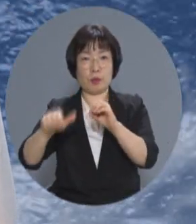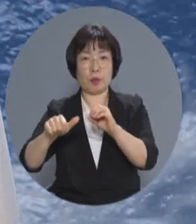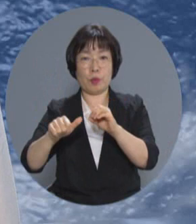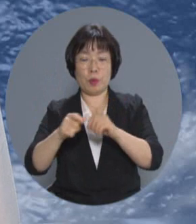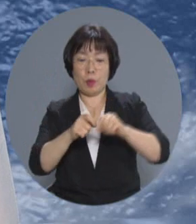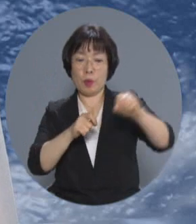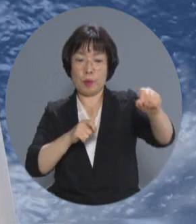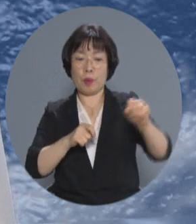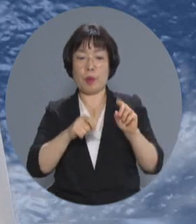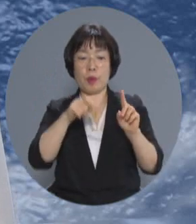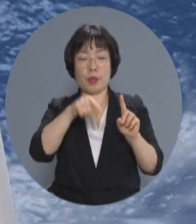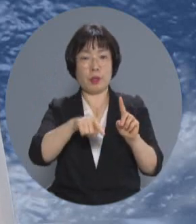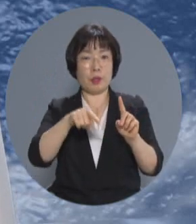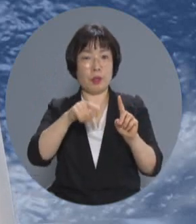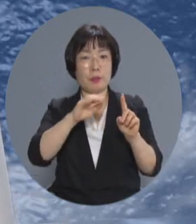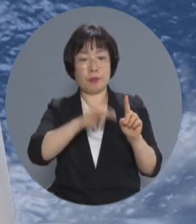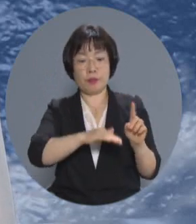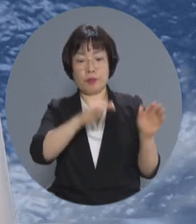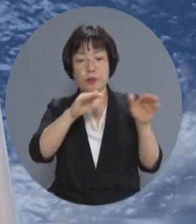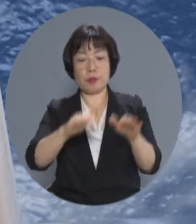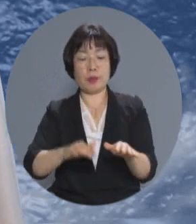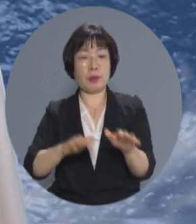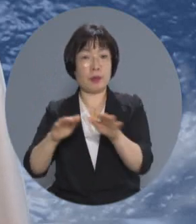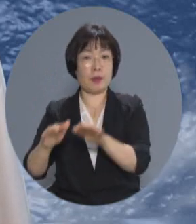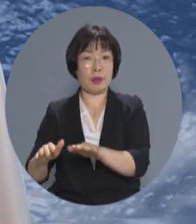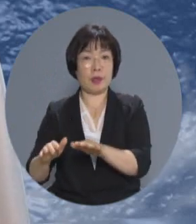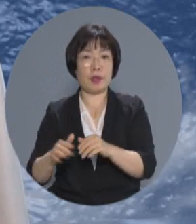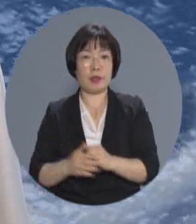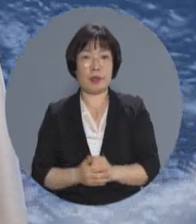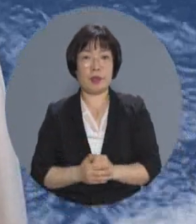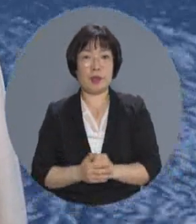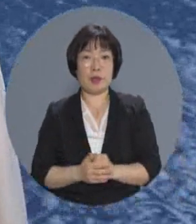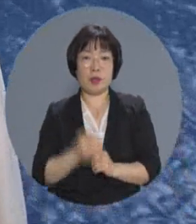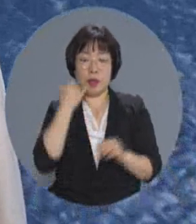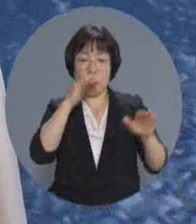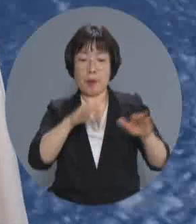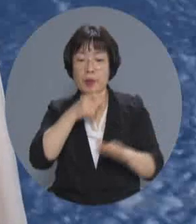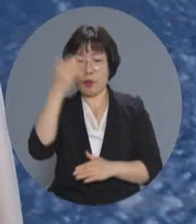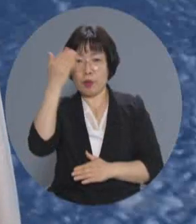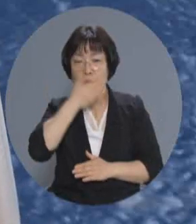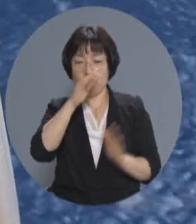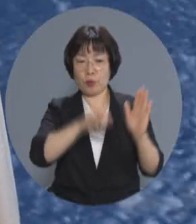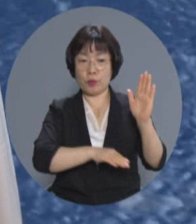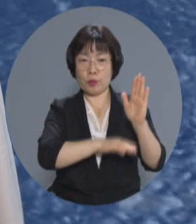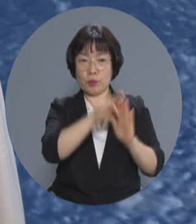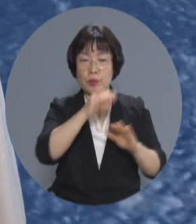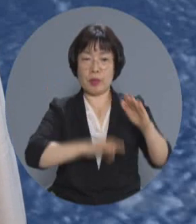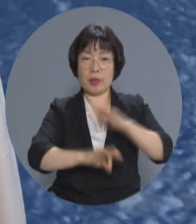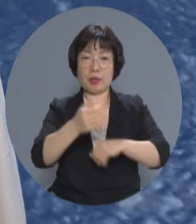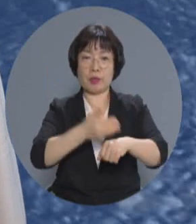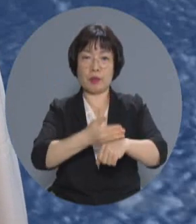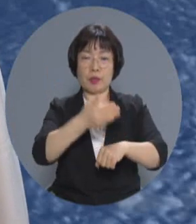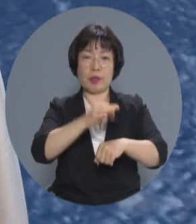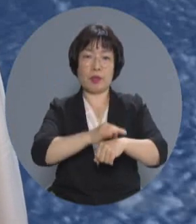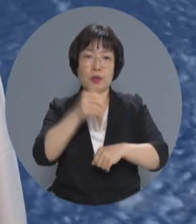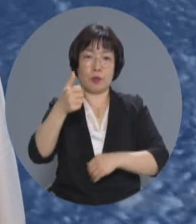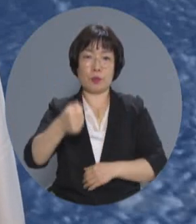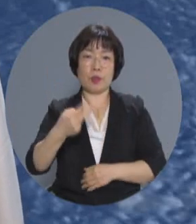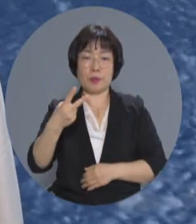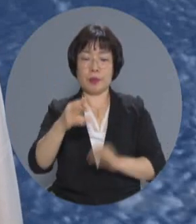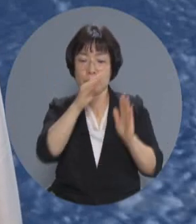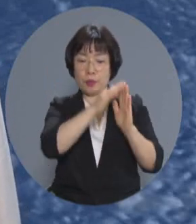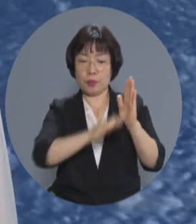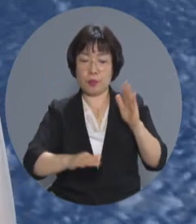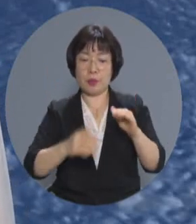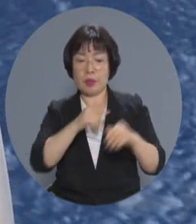0.5m 원바다에서는 최고 1m로 잔잔하게 읽겠습니다 여수에 대해 만조 시간은 오전 10시 52분 간조